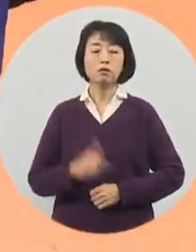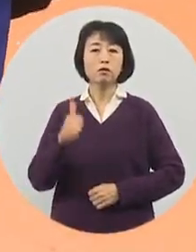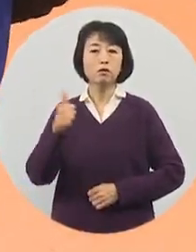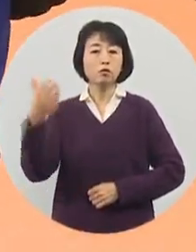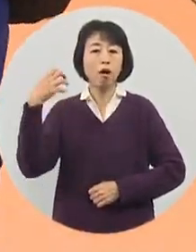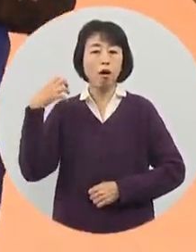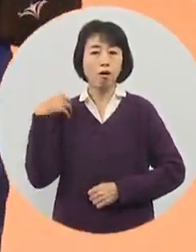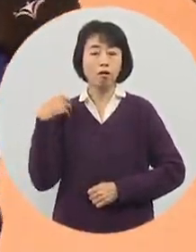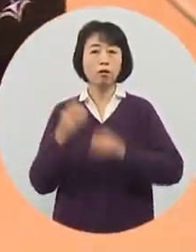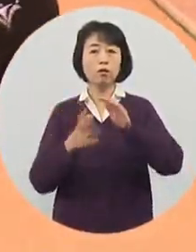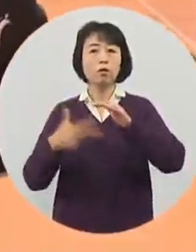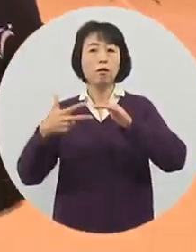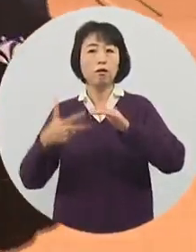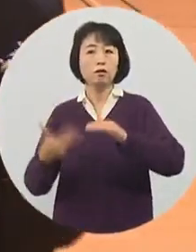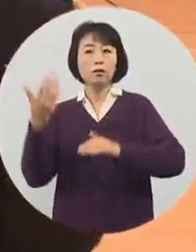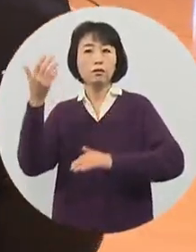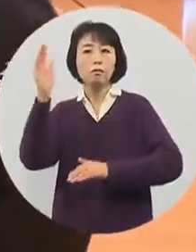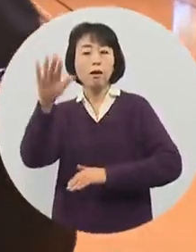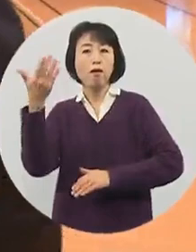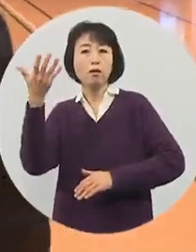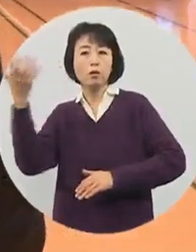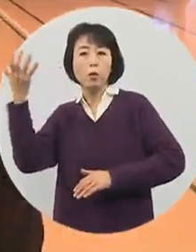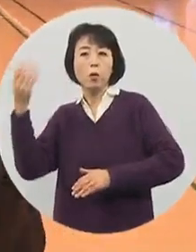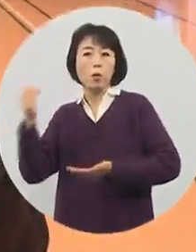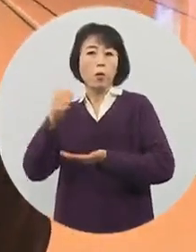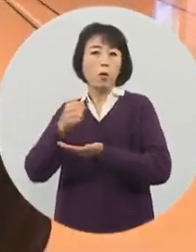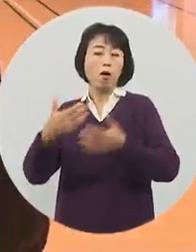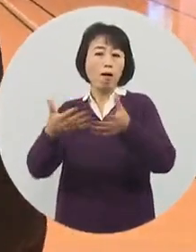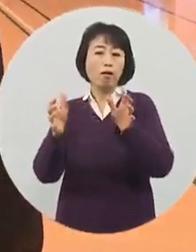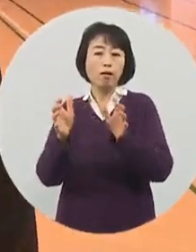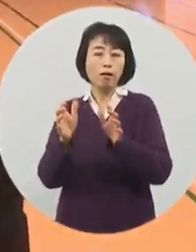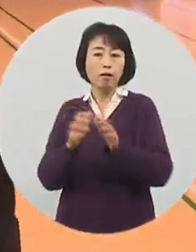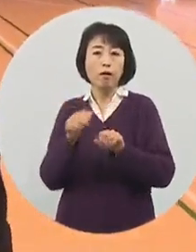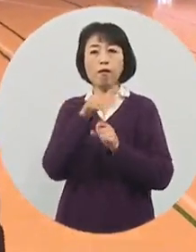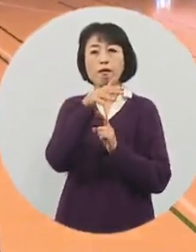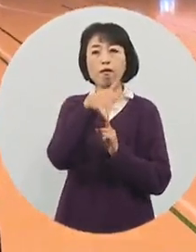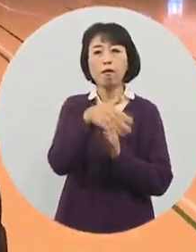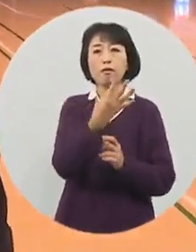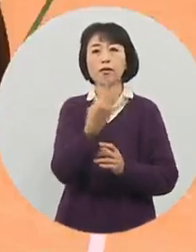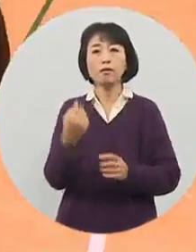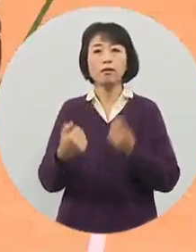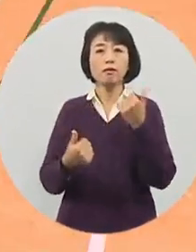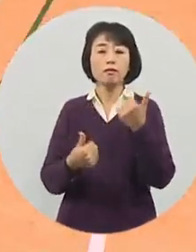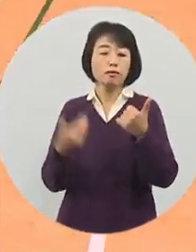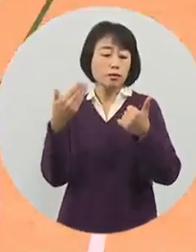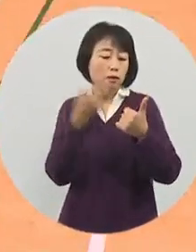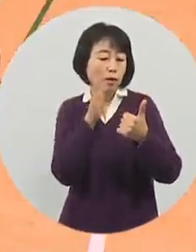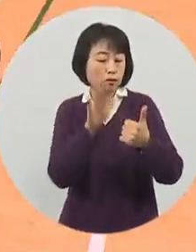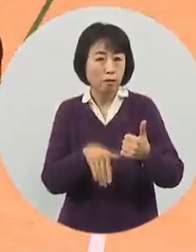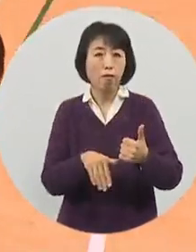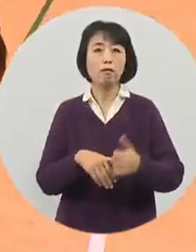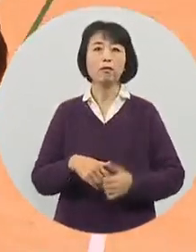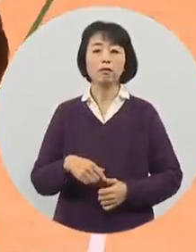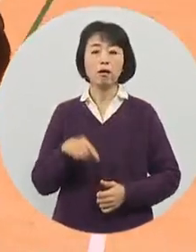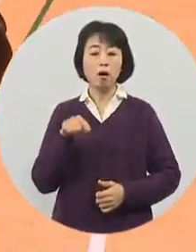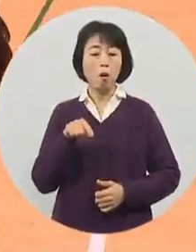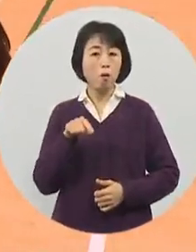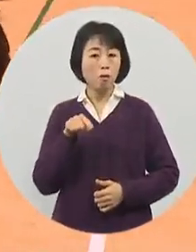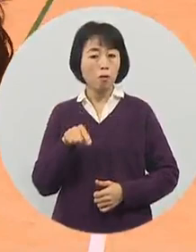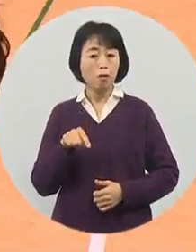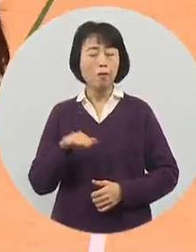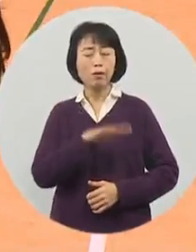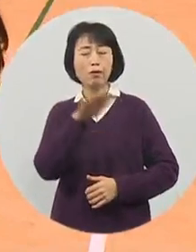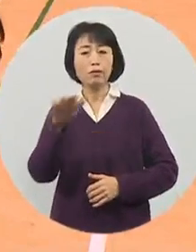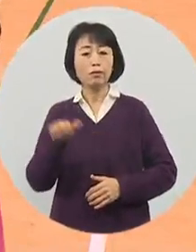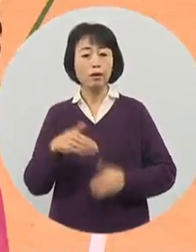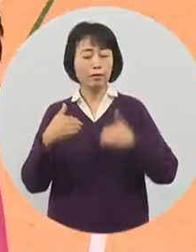藤沢市未来創造財団柳沢さんにお話を伺いました。 今日はこのふれあいスポーツ交流会、皆さんす